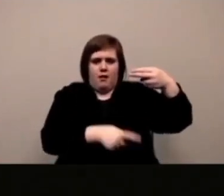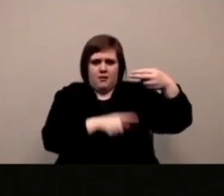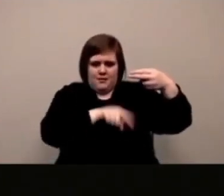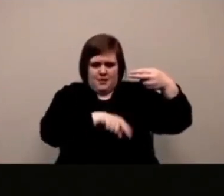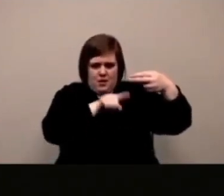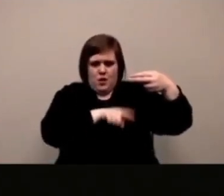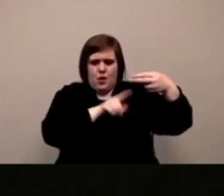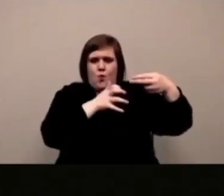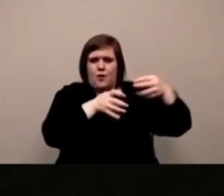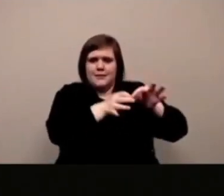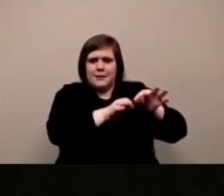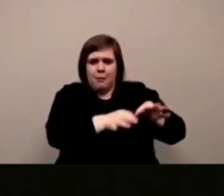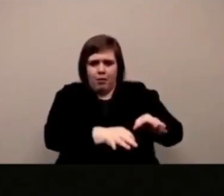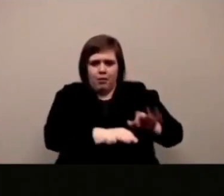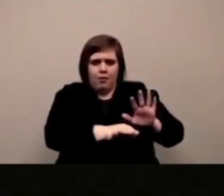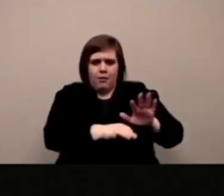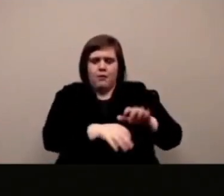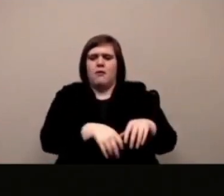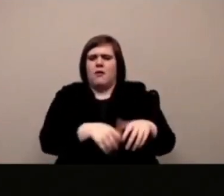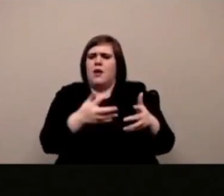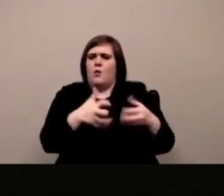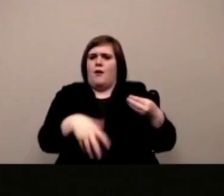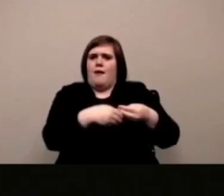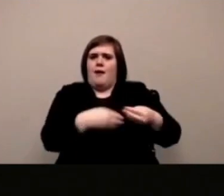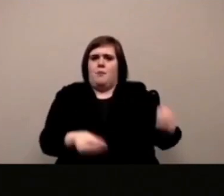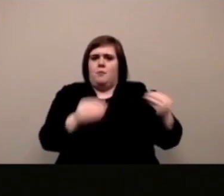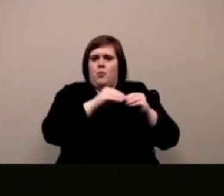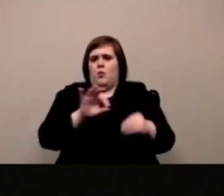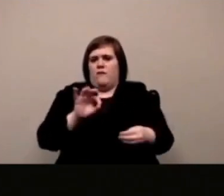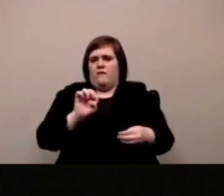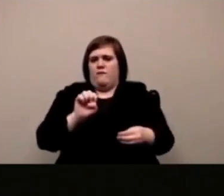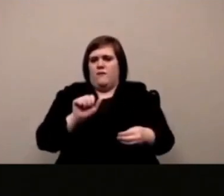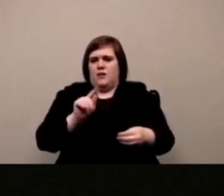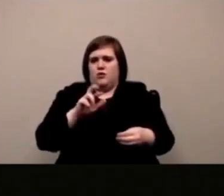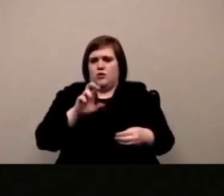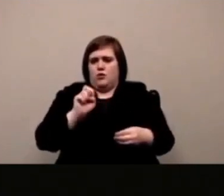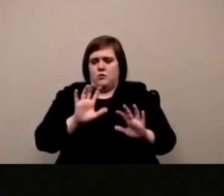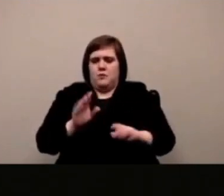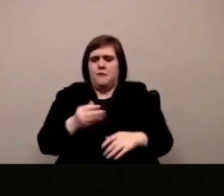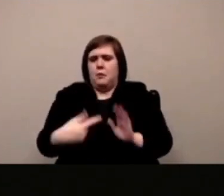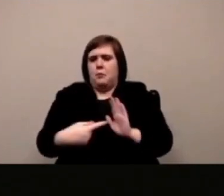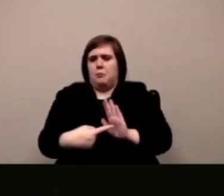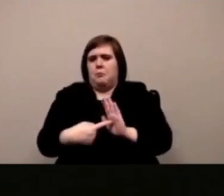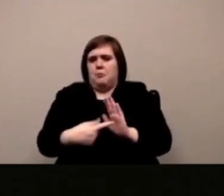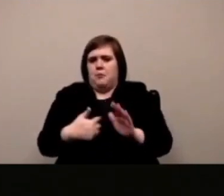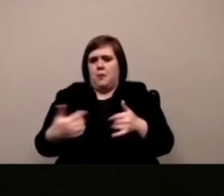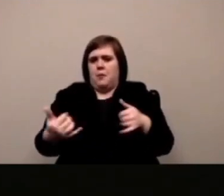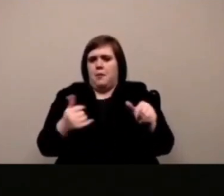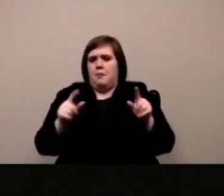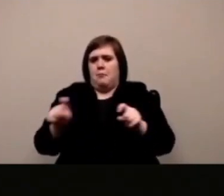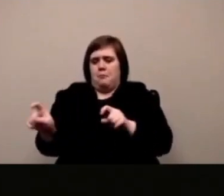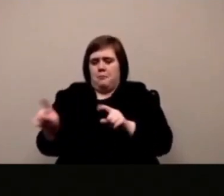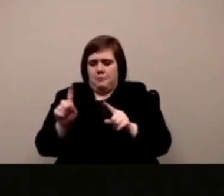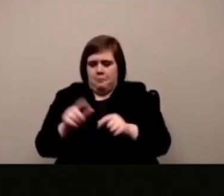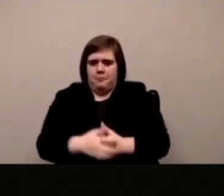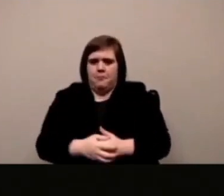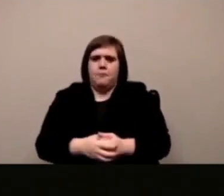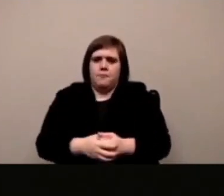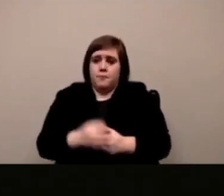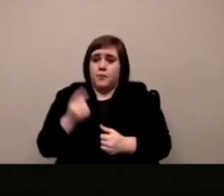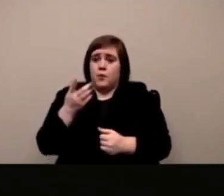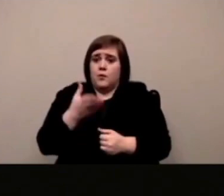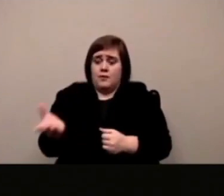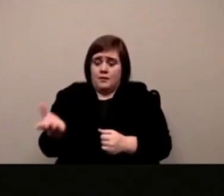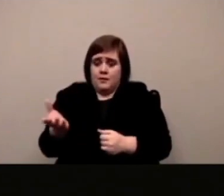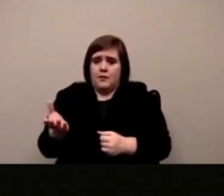と皆様使わなくなるんですよねなのですでにあるブロックであのいろいろトライしています